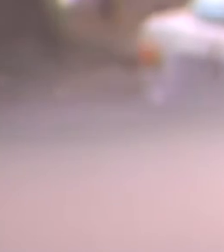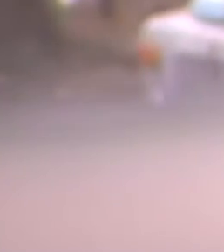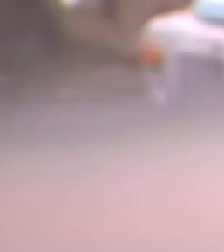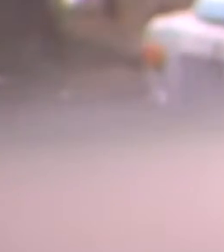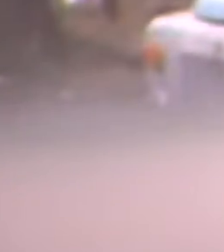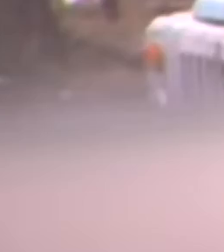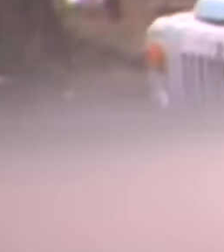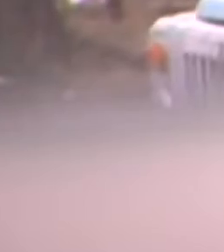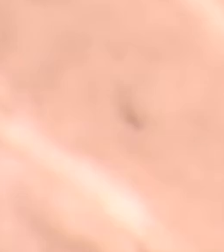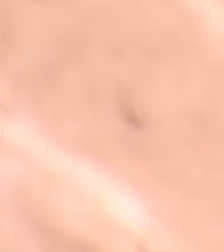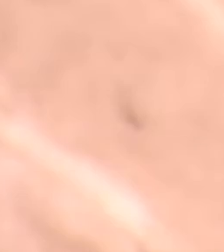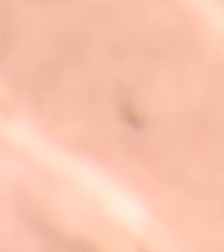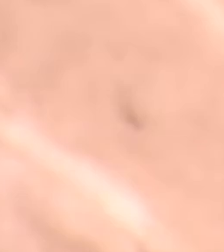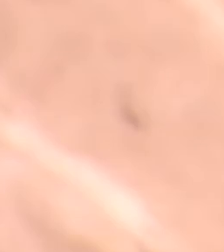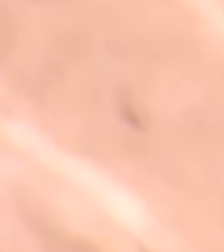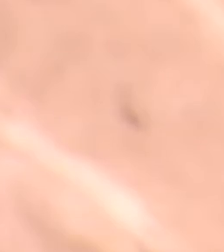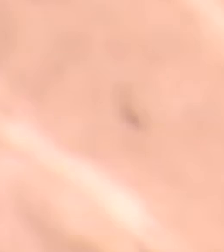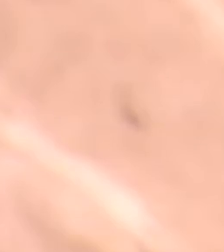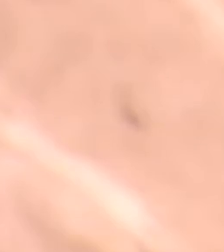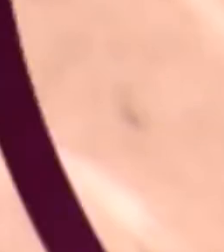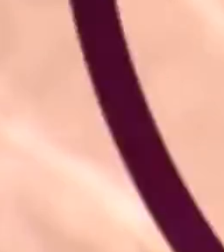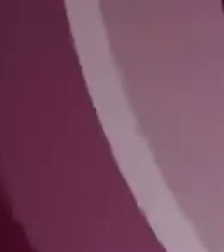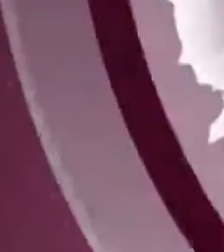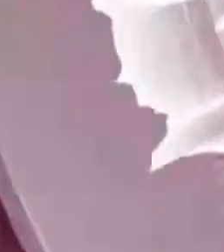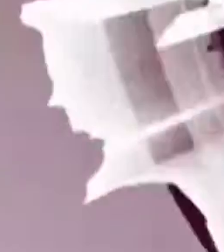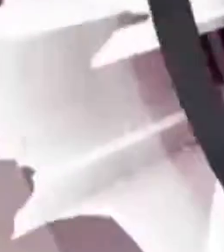над головой? Подробности в материале Дениса Земцова.